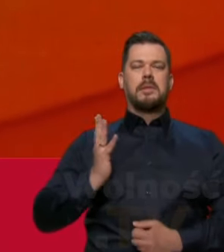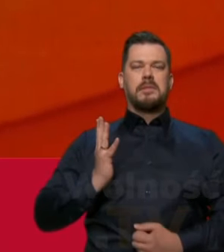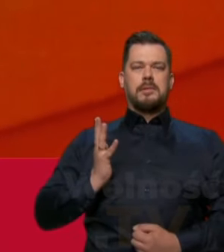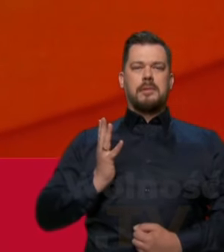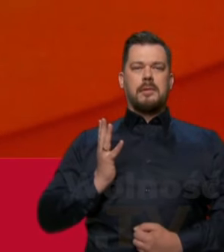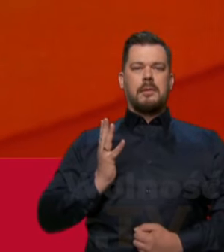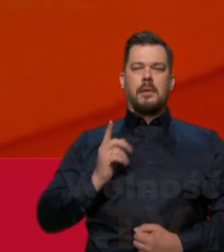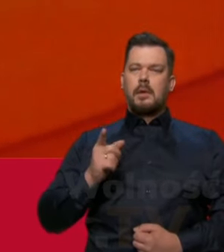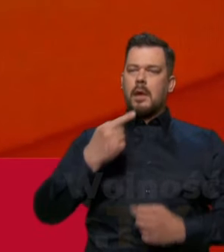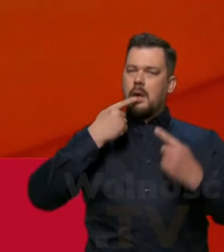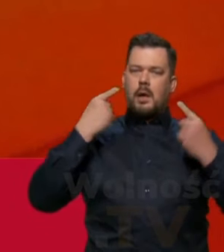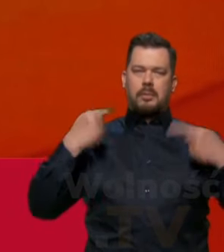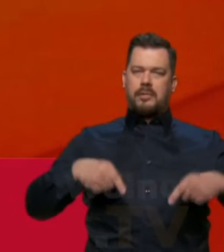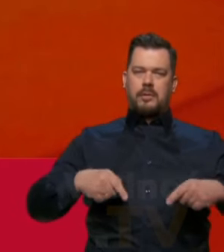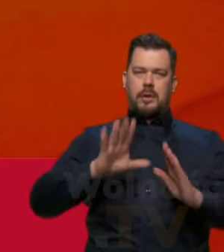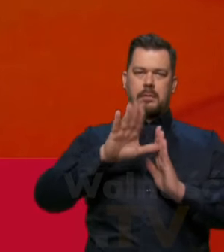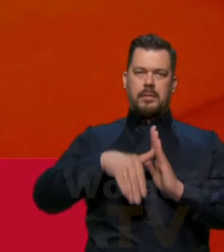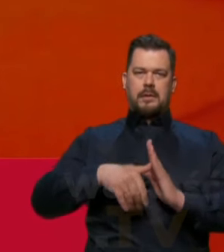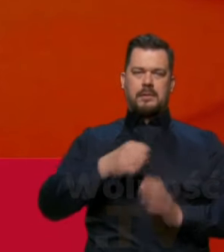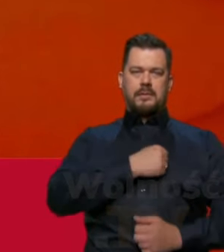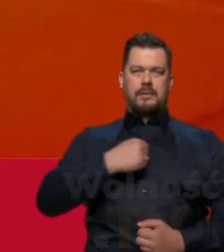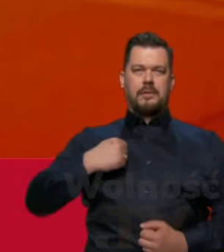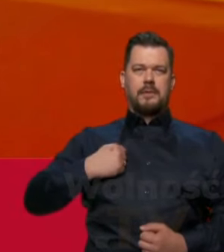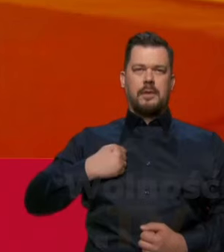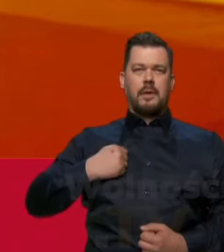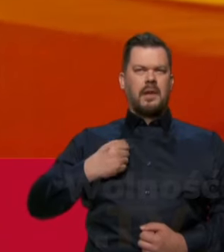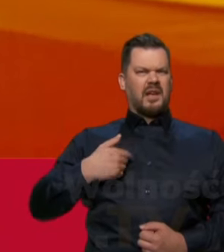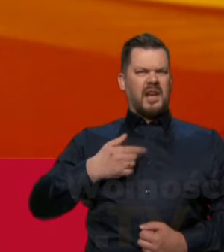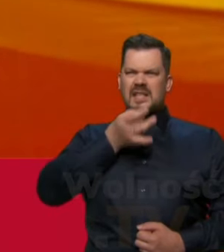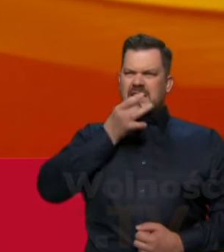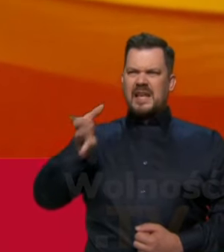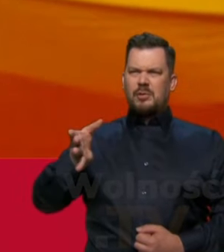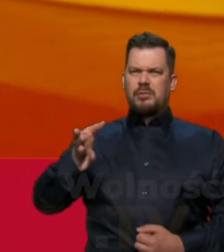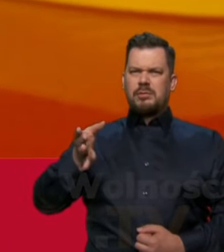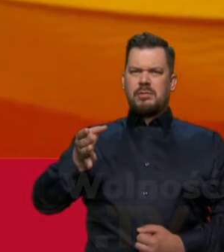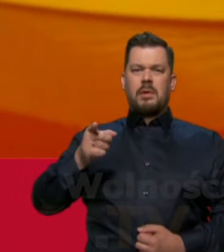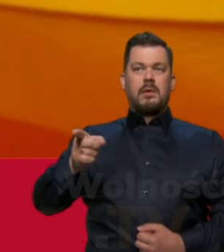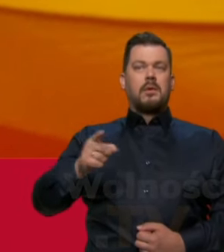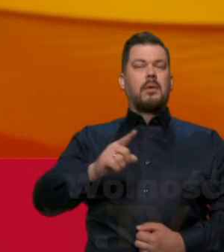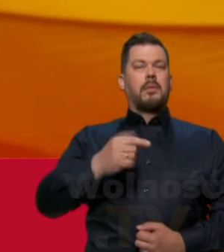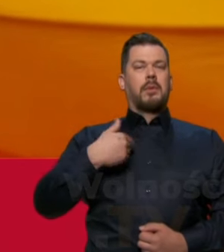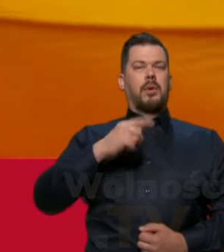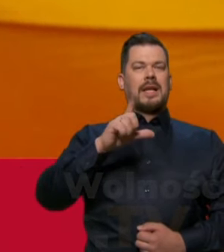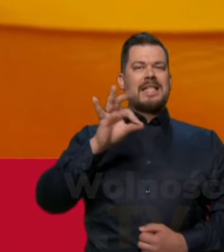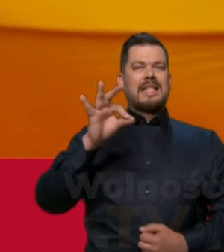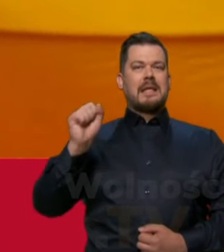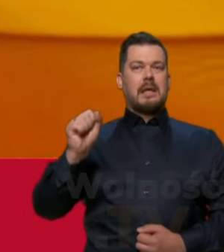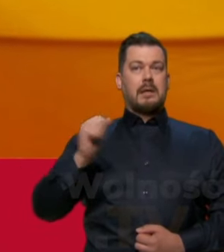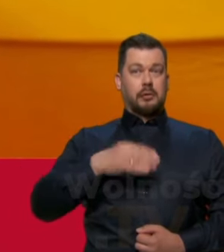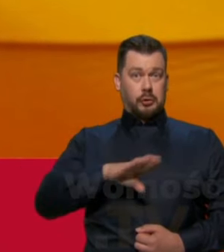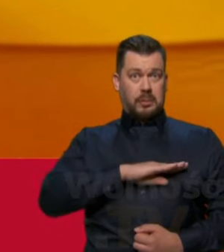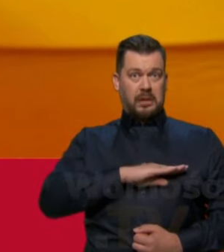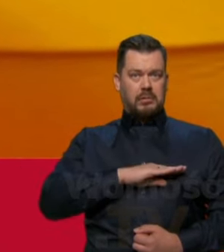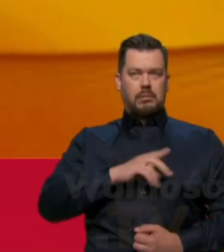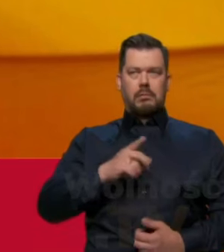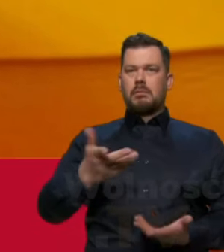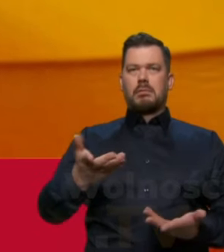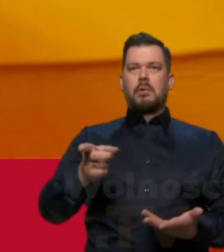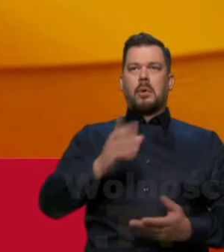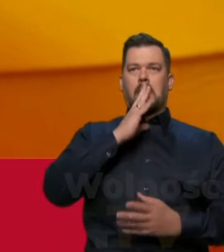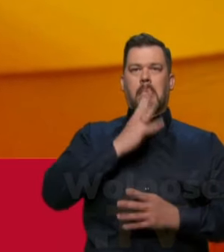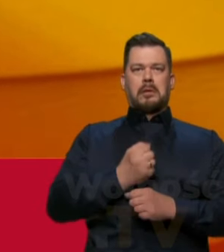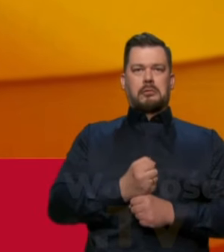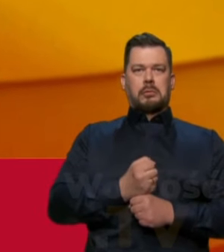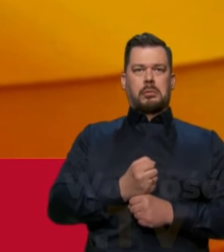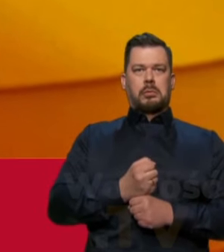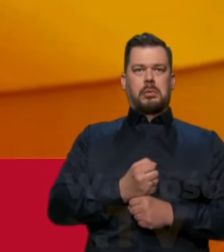jest wielka odpowiedzialność miasta i wielki mój zarzut do ratusza, że po śmierci Lizy przedstawiciele wybrali przede wszystkim milczenie